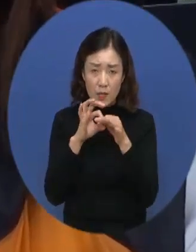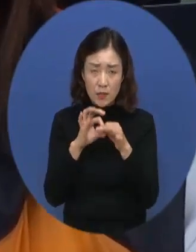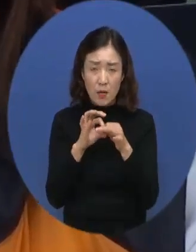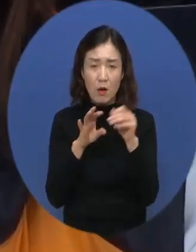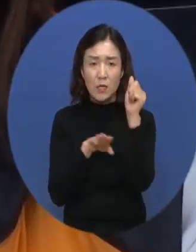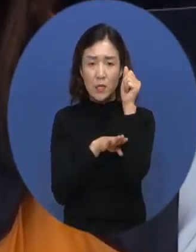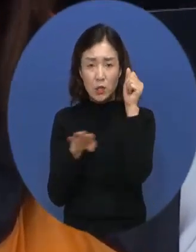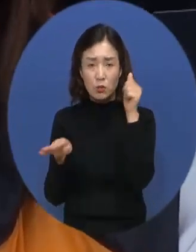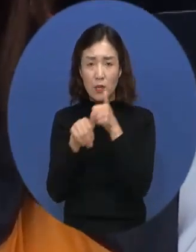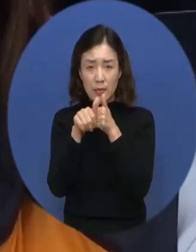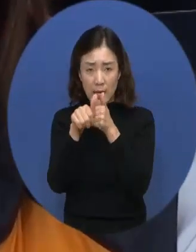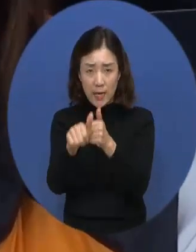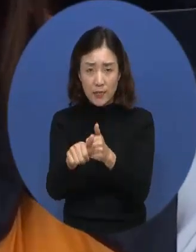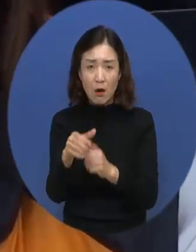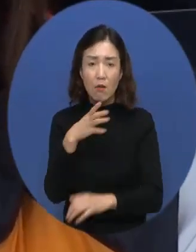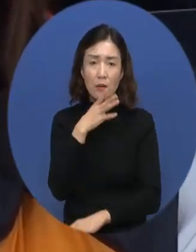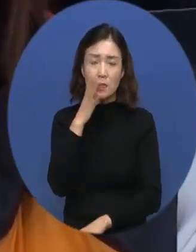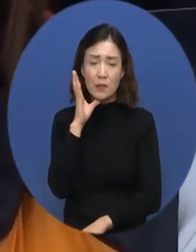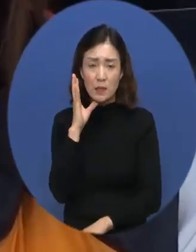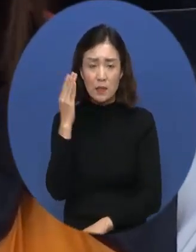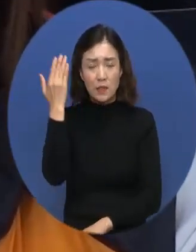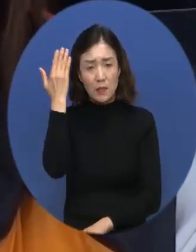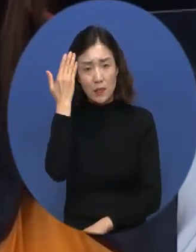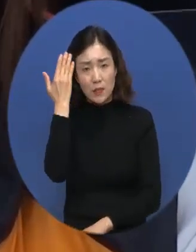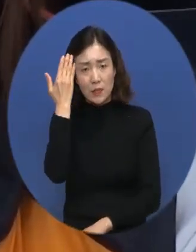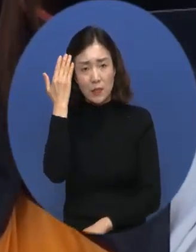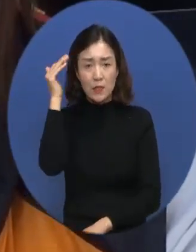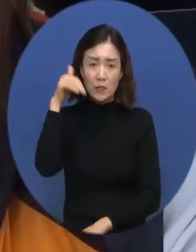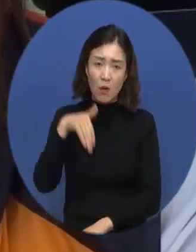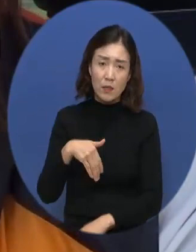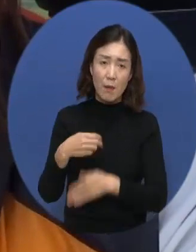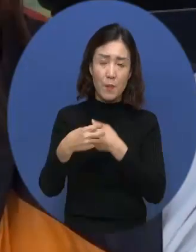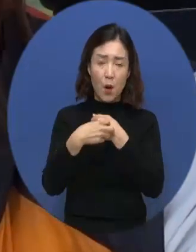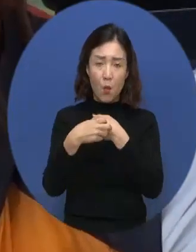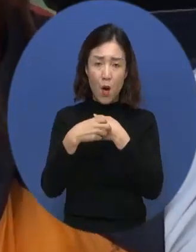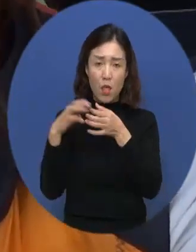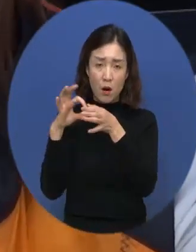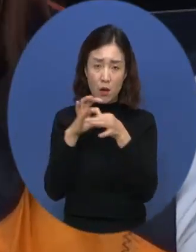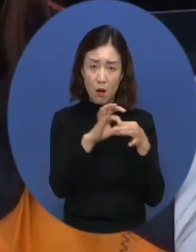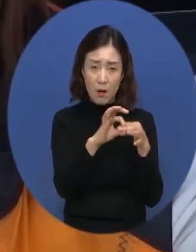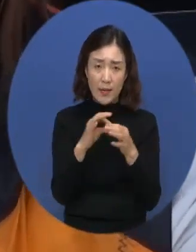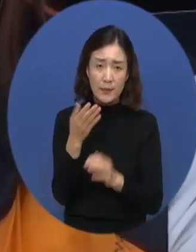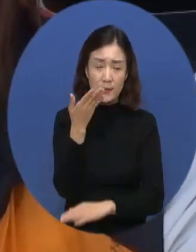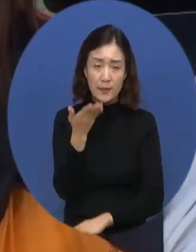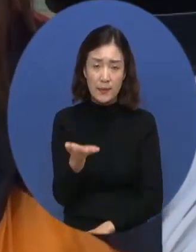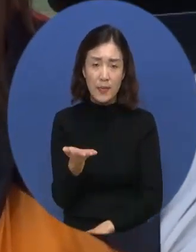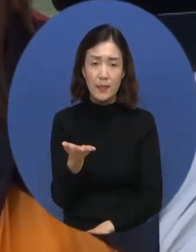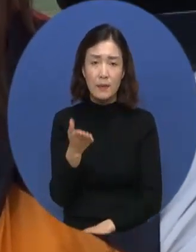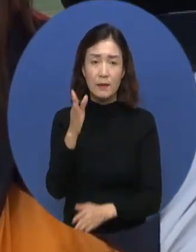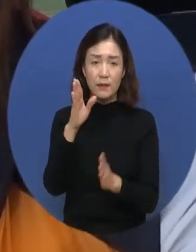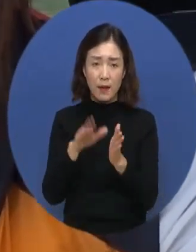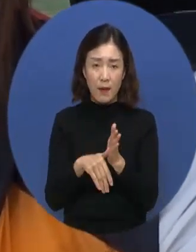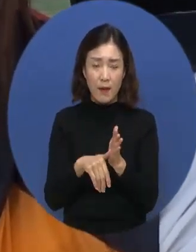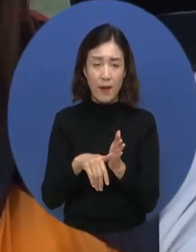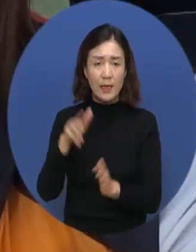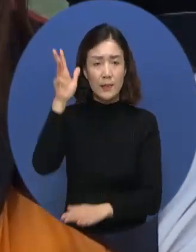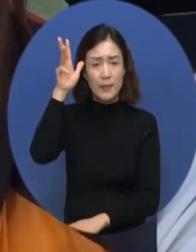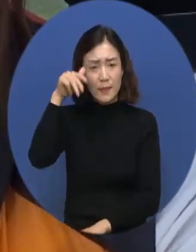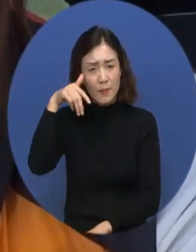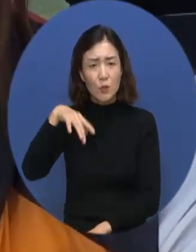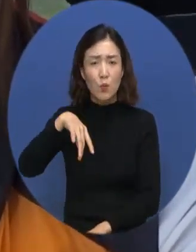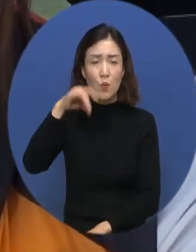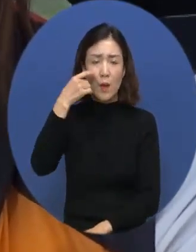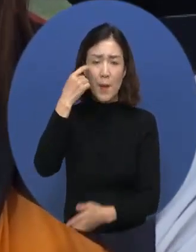인지 저하나 이렇게 돼서 저희 병원으로 2차 정밀 연계를 해드리거든요. 그렇게 됐을 경우에 미리 정말 치매